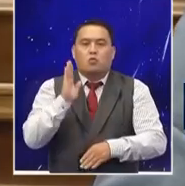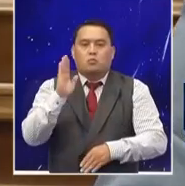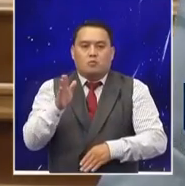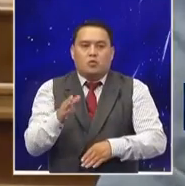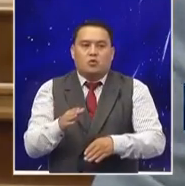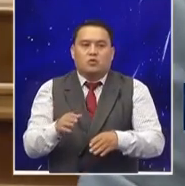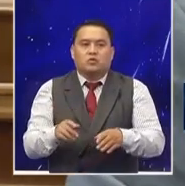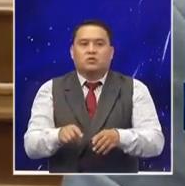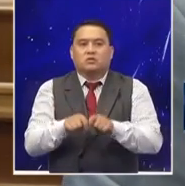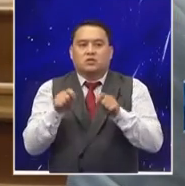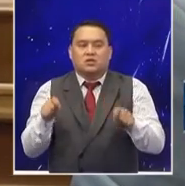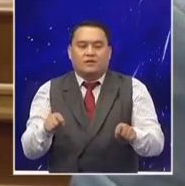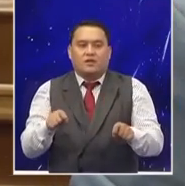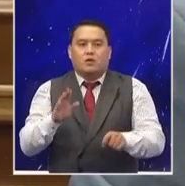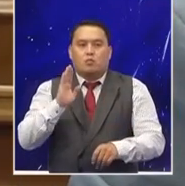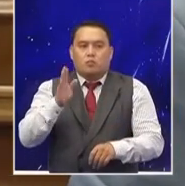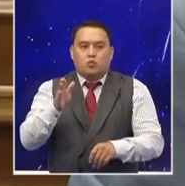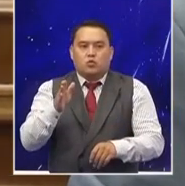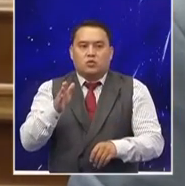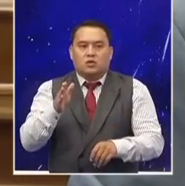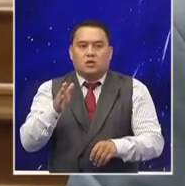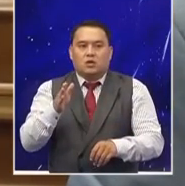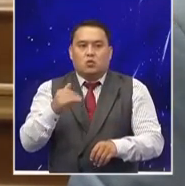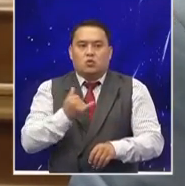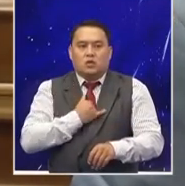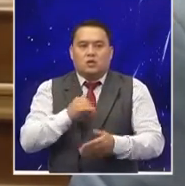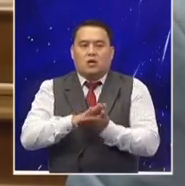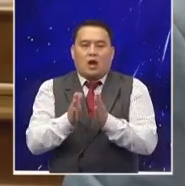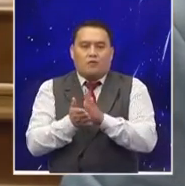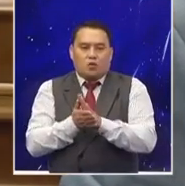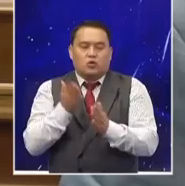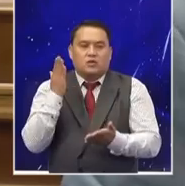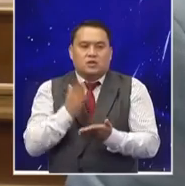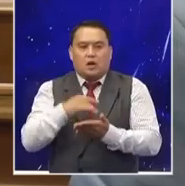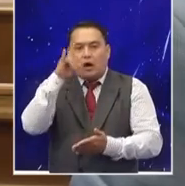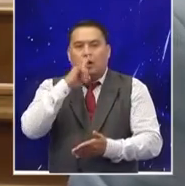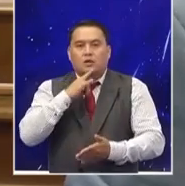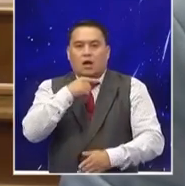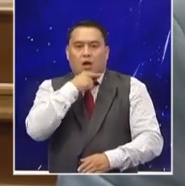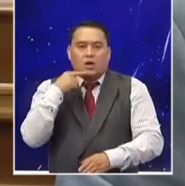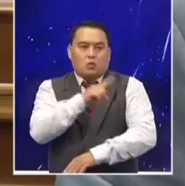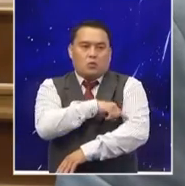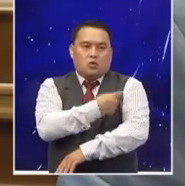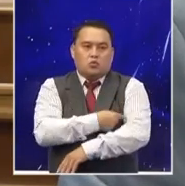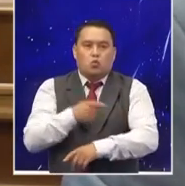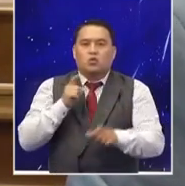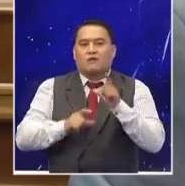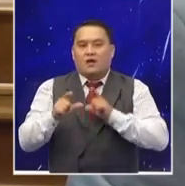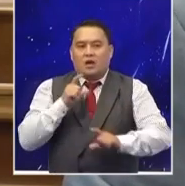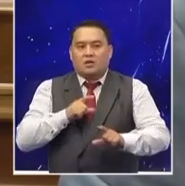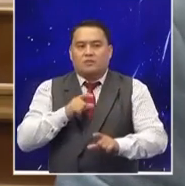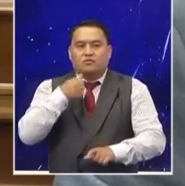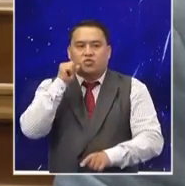укомплектовывать их будем значит у нас договоренность сесть и казахстанской российский между институте на проекта